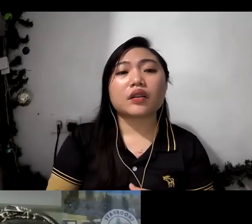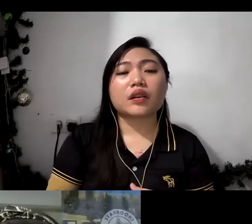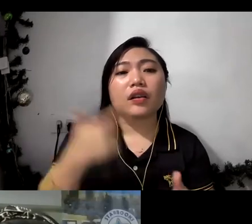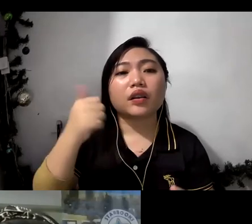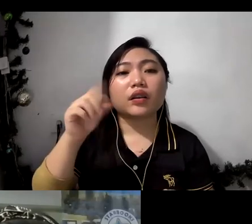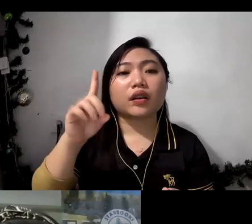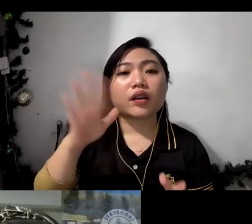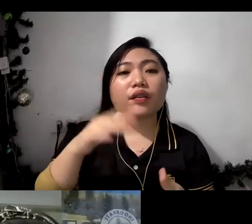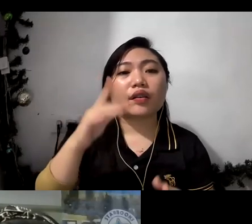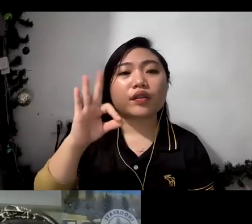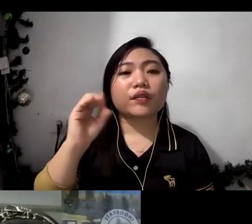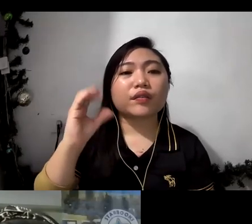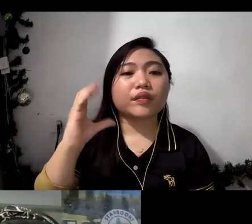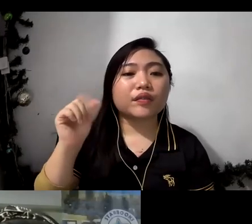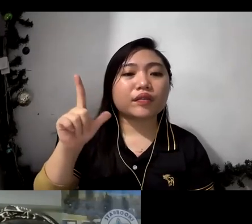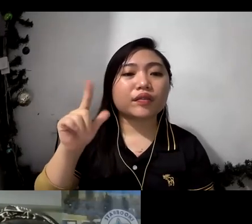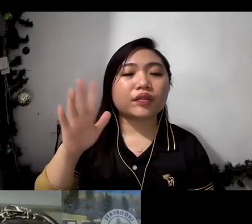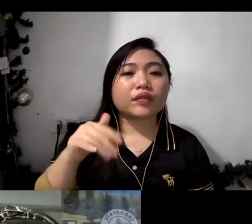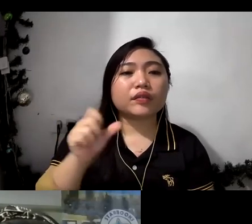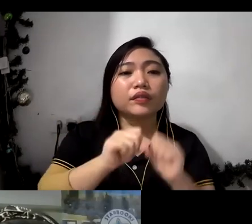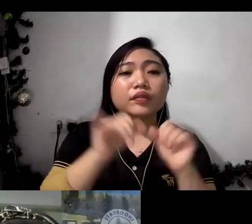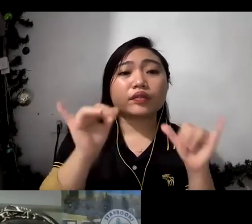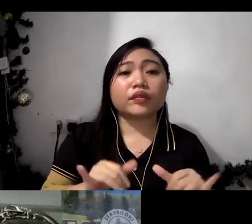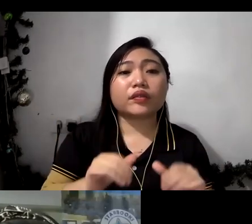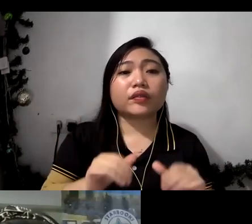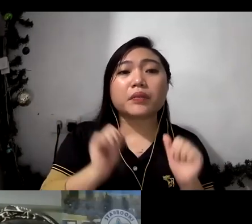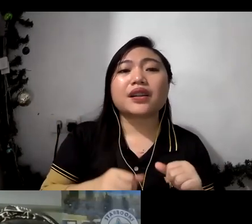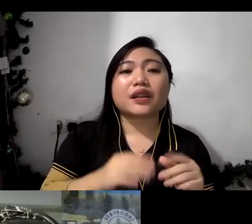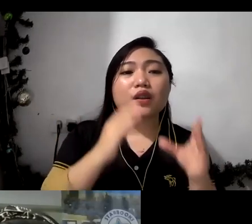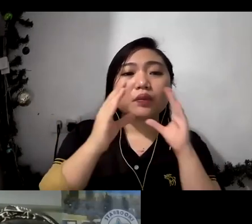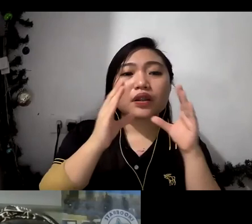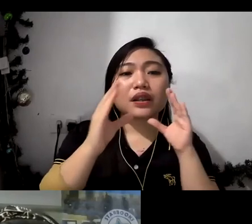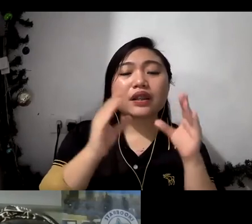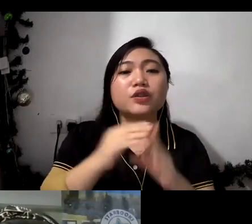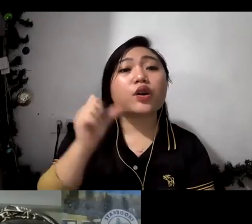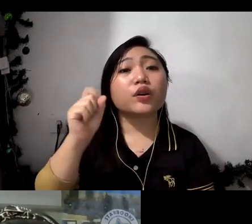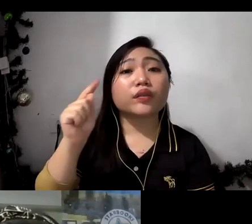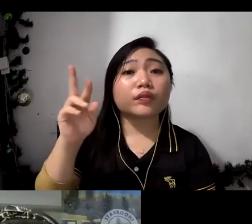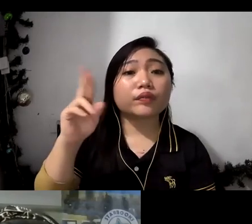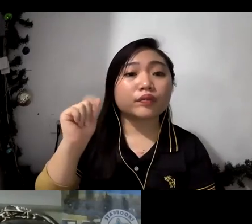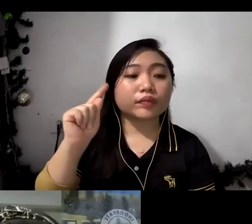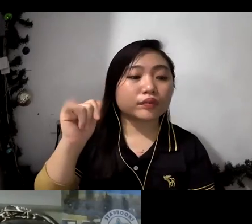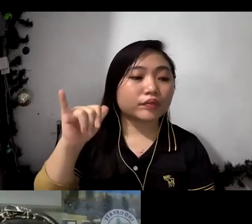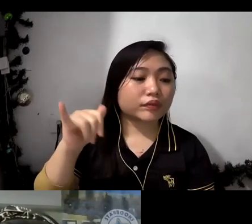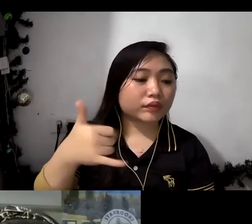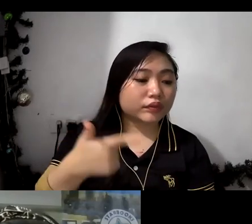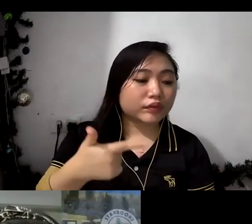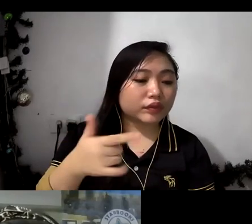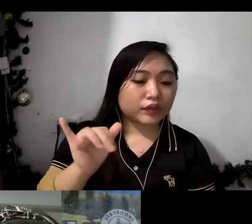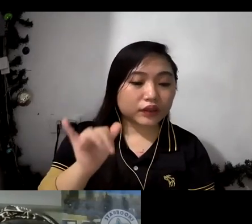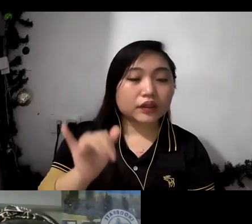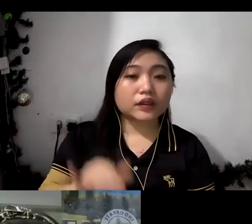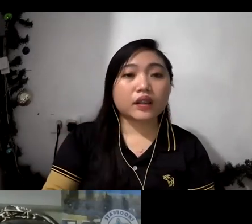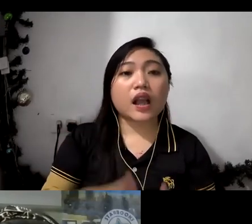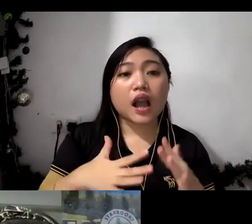system, pwede po tayo mag-create ng communication strategy, no? Paano natin masensitize yung mga nasa top level